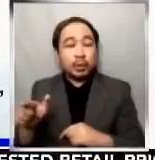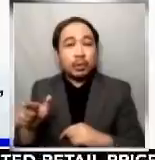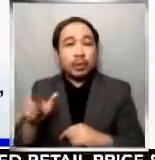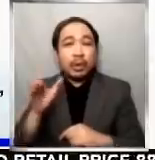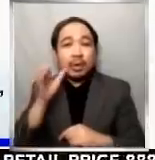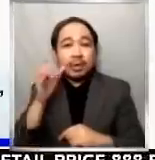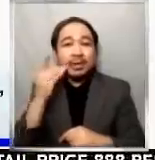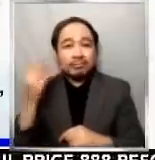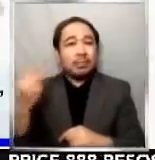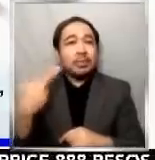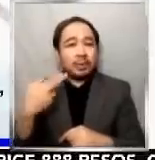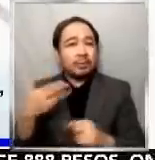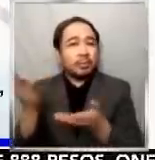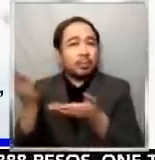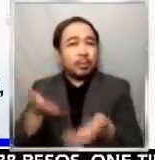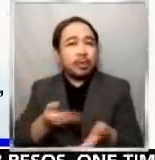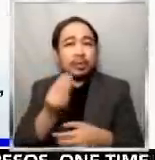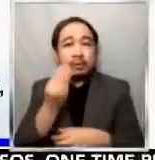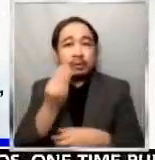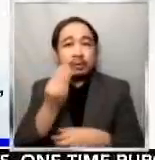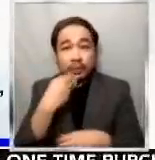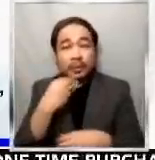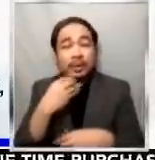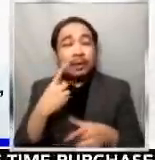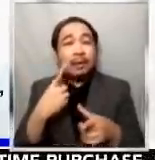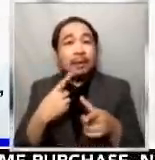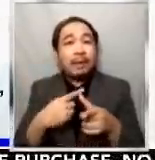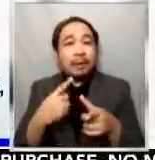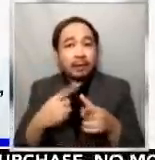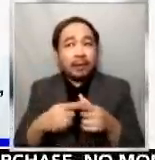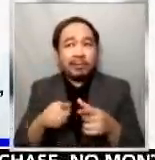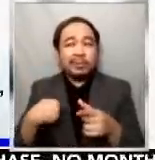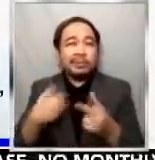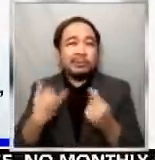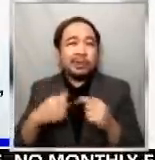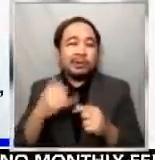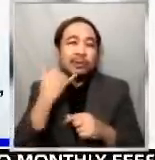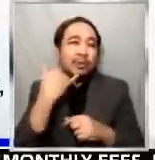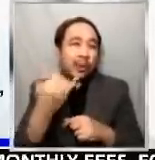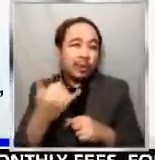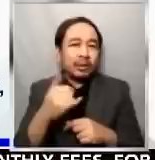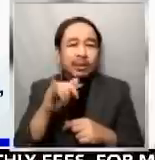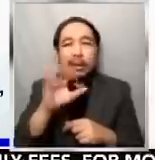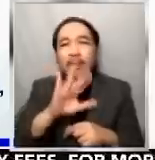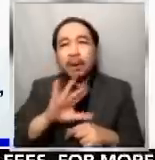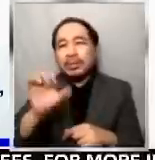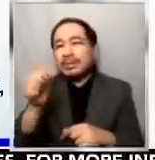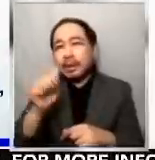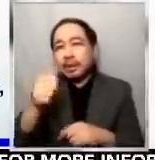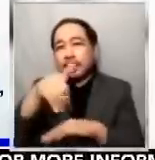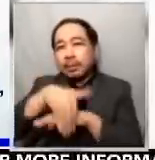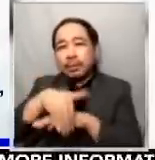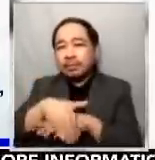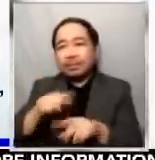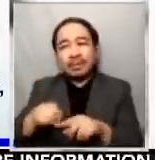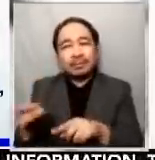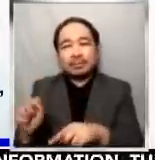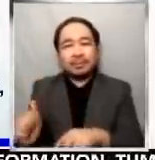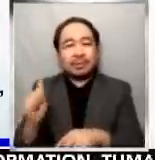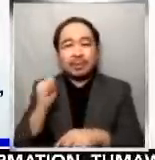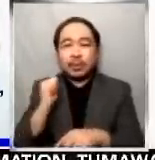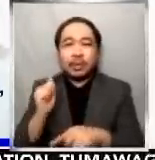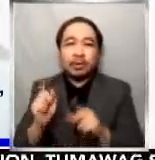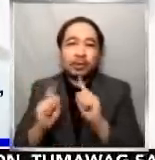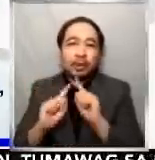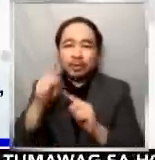lang. And then I tried calling her around 9:00 to 10:00 p.m. but she didn't want to talk because inihingal na daw